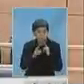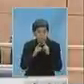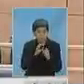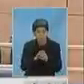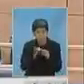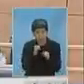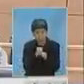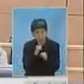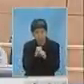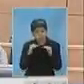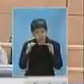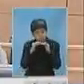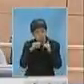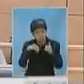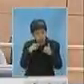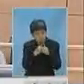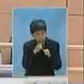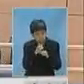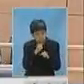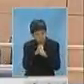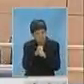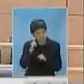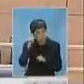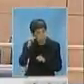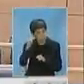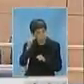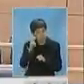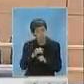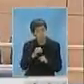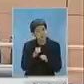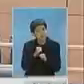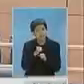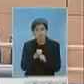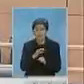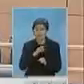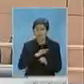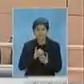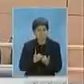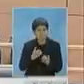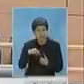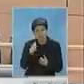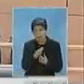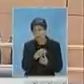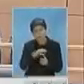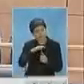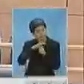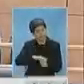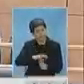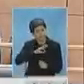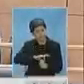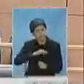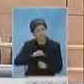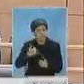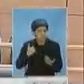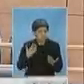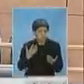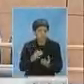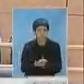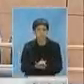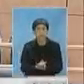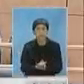ว่ากระบวนการยุติธรรมที่ดำเนินคดีกับพันตำรวจโททักษิณคือความอยุติธรรมอย่างชัดแจ้งใช่หรือ